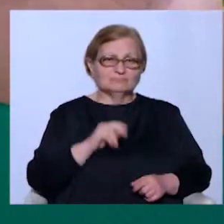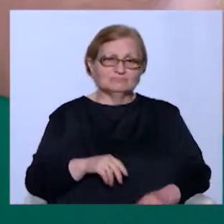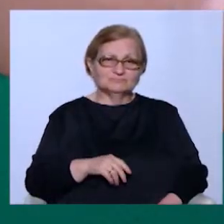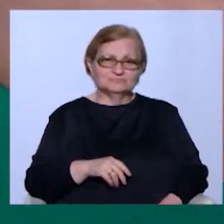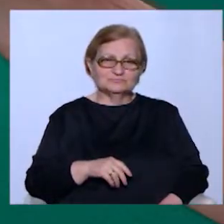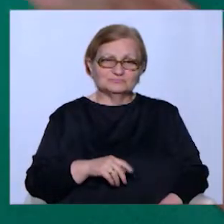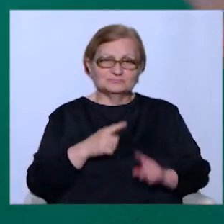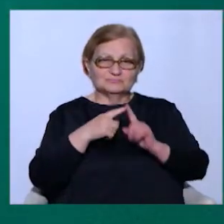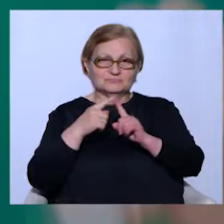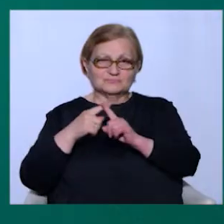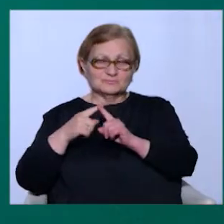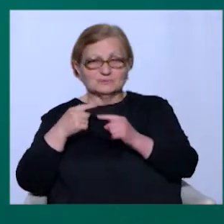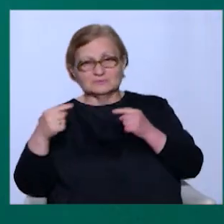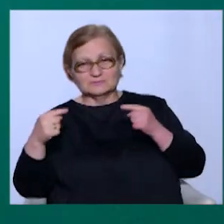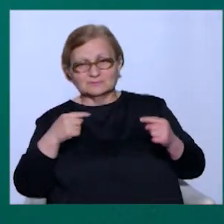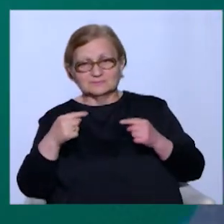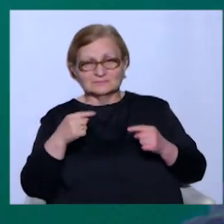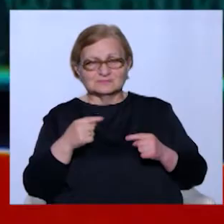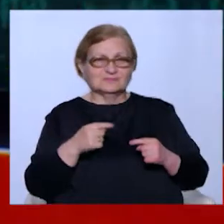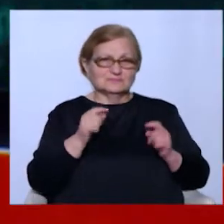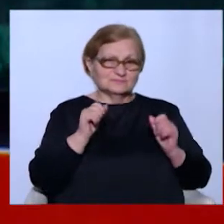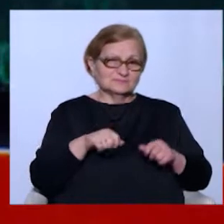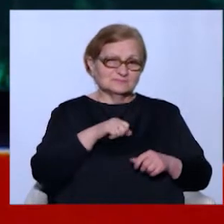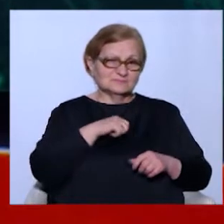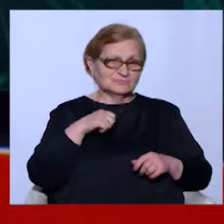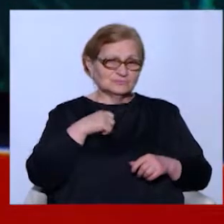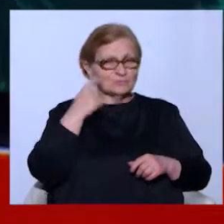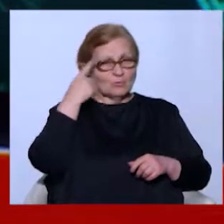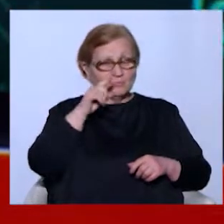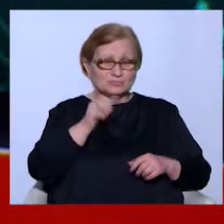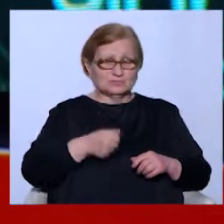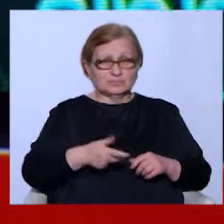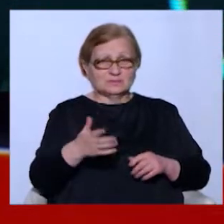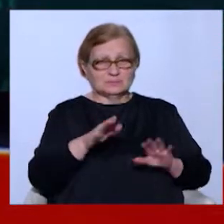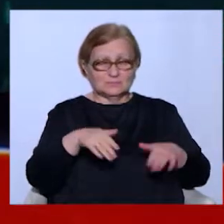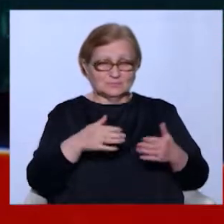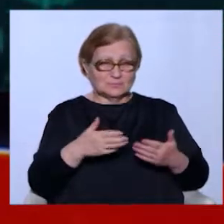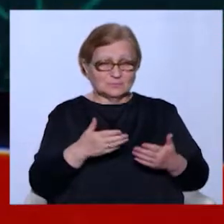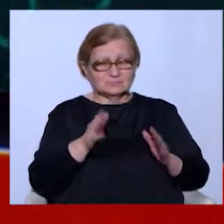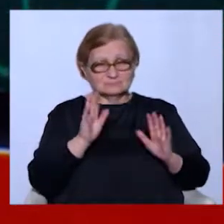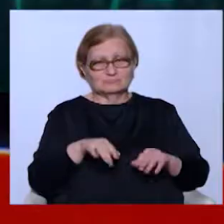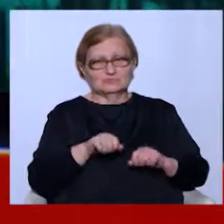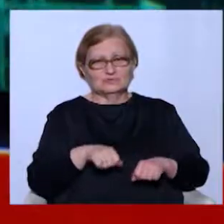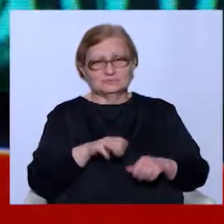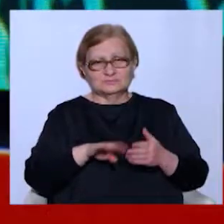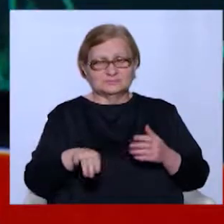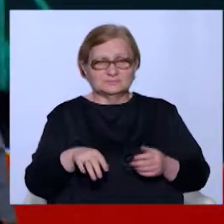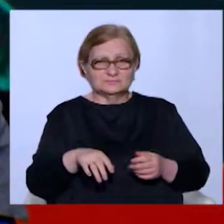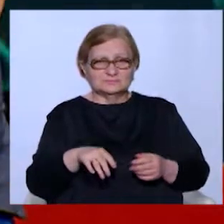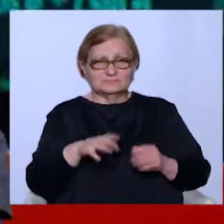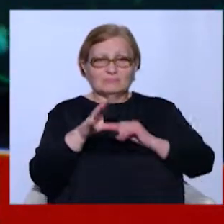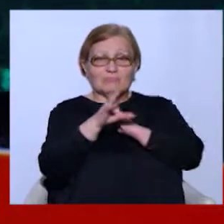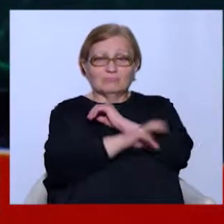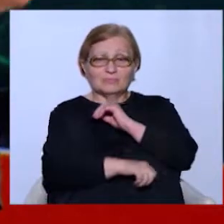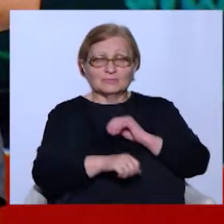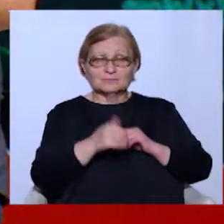შემდეგ დააწეროთ მიმატება, გამოკლება, თუ კამათელი არ გაქვთ, შეგიძლიათ თქვენით მოიფიქროთ, შეგიძლიათ კამათლითაც გააკეთოთ. და ბოლოს